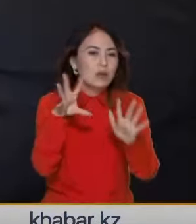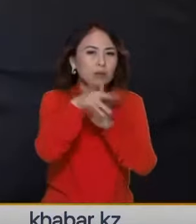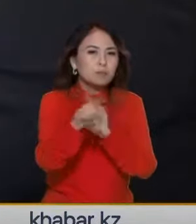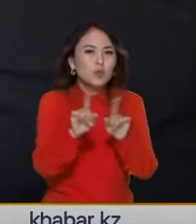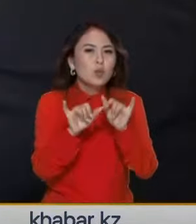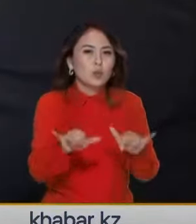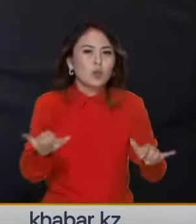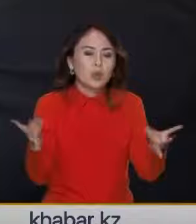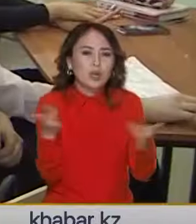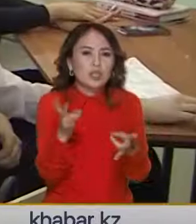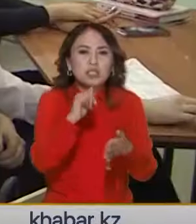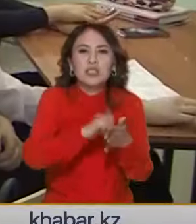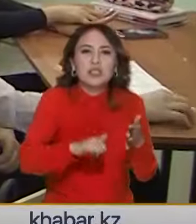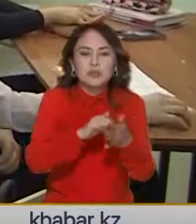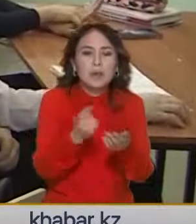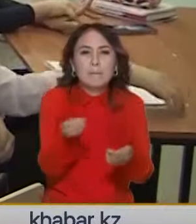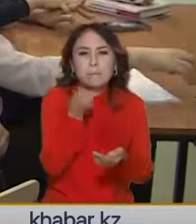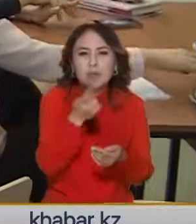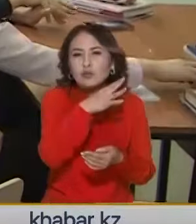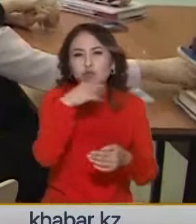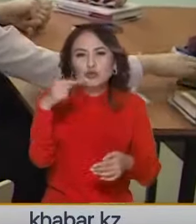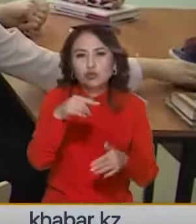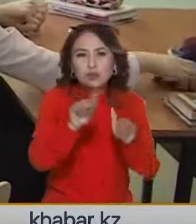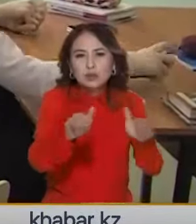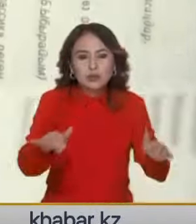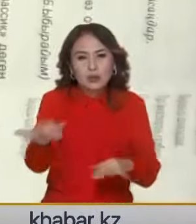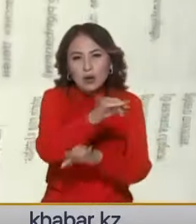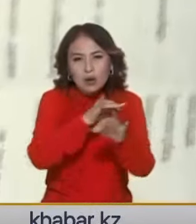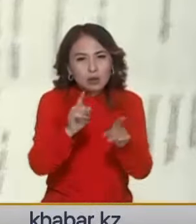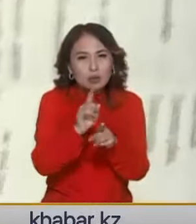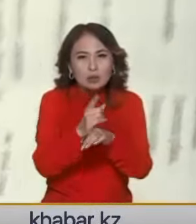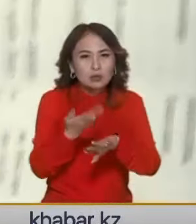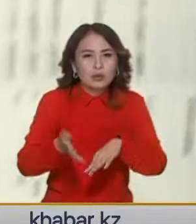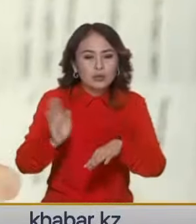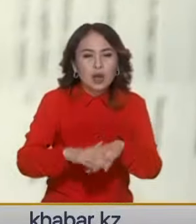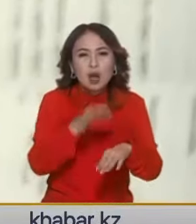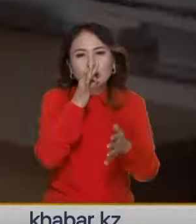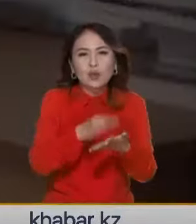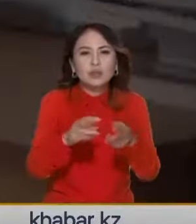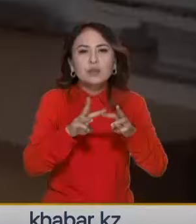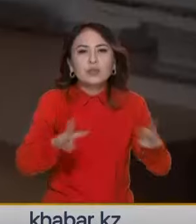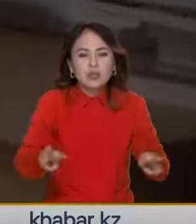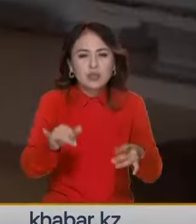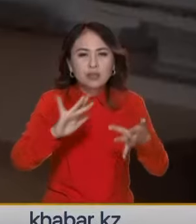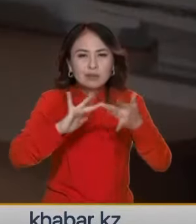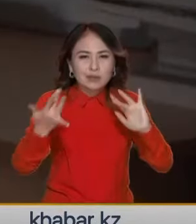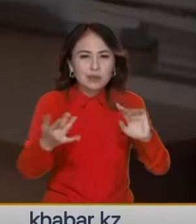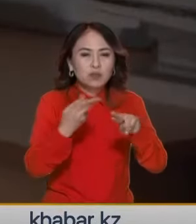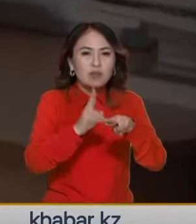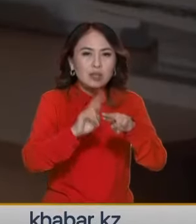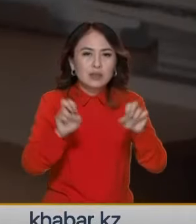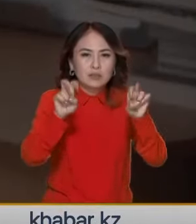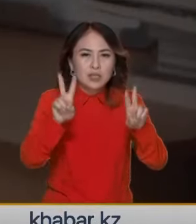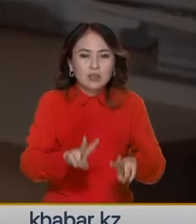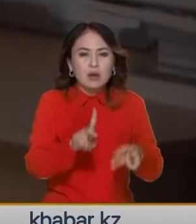арттыру қажет. Себебі санаулы маман мың баламен жұмыс істеуге мәжбүр. Ал жауапты министрлік қазір әлеуметтік жерлердегі